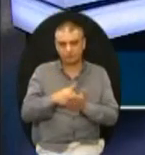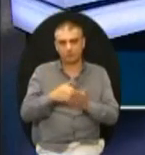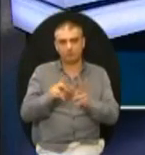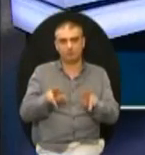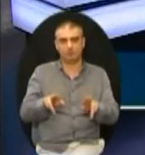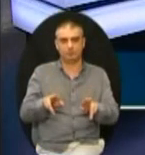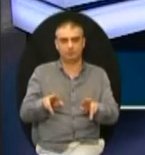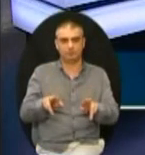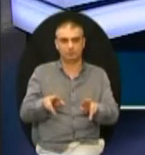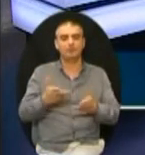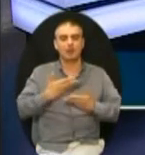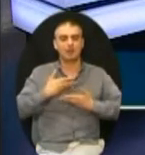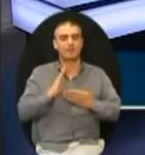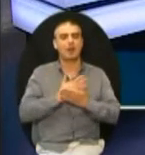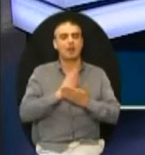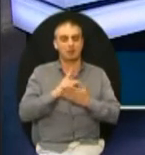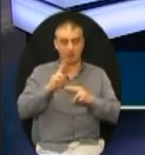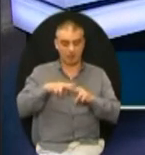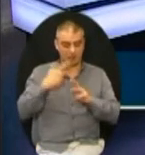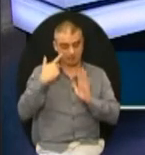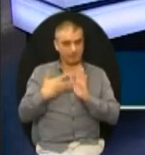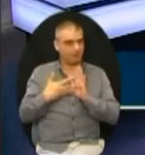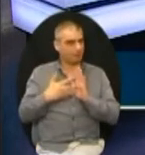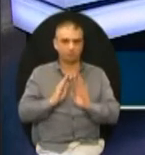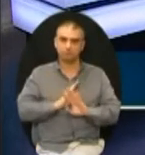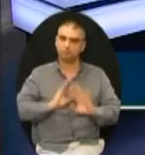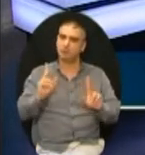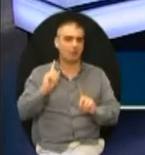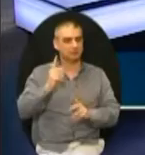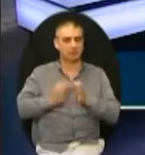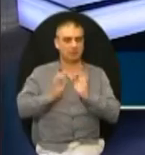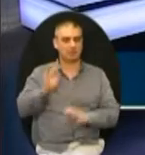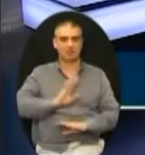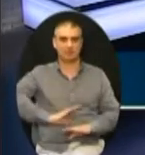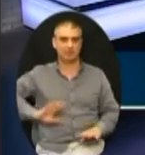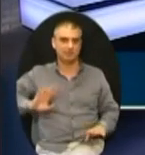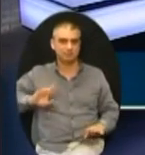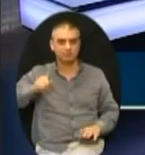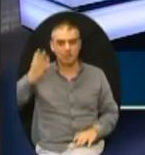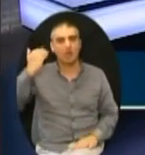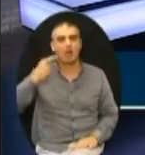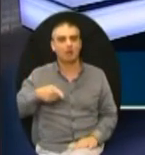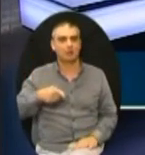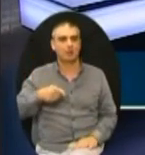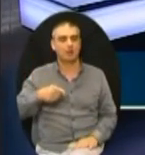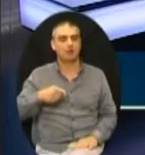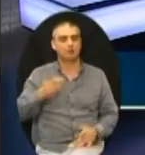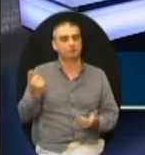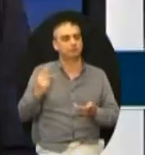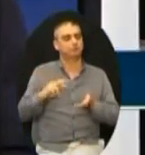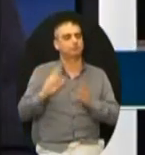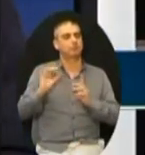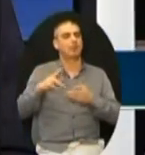שיהיה, תקבל החלטה שלאחר בחינה עניינית אין מקום להעמדה לדין. זאת אומרת, זה עד כה היה הפוליסי